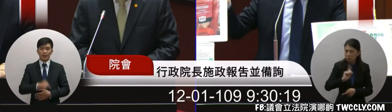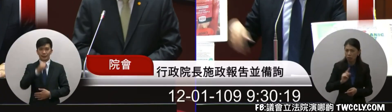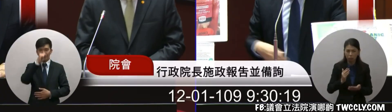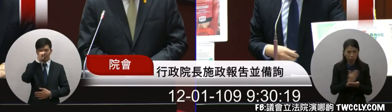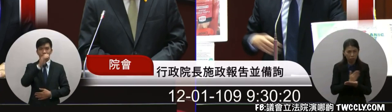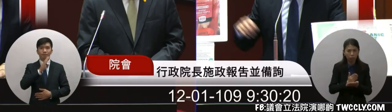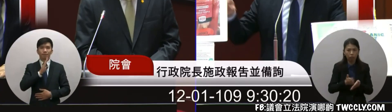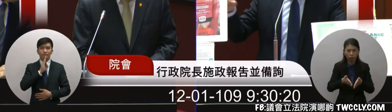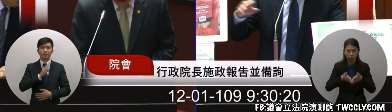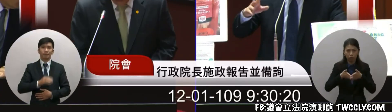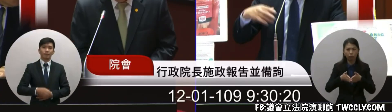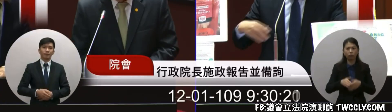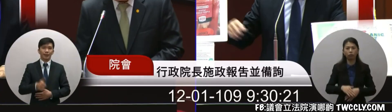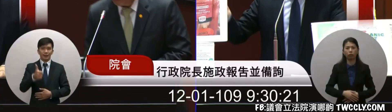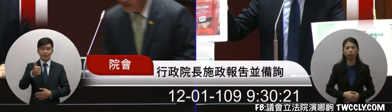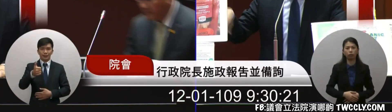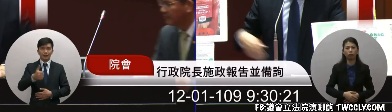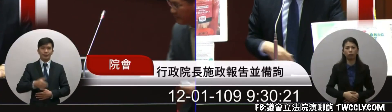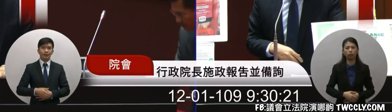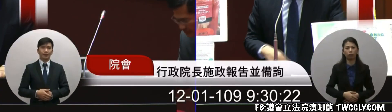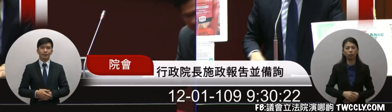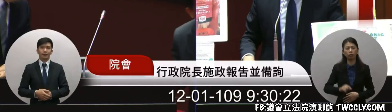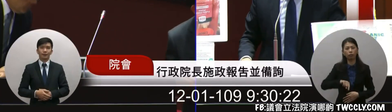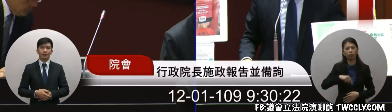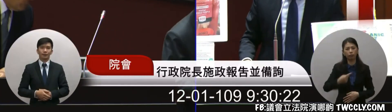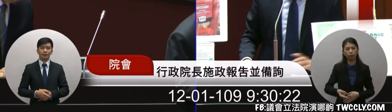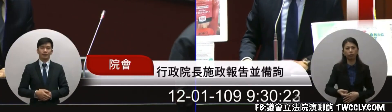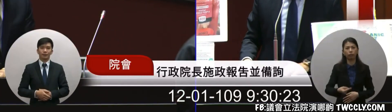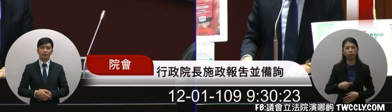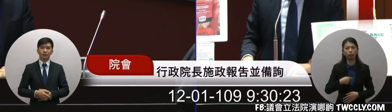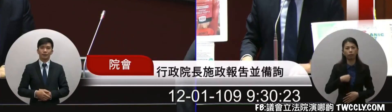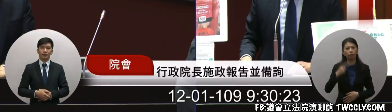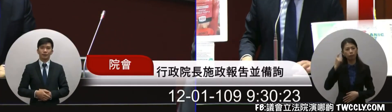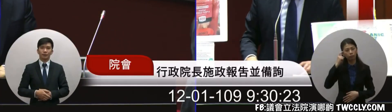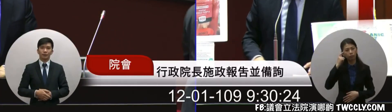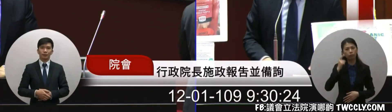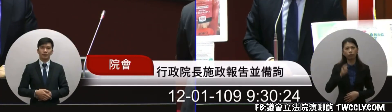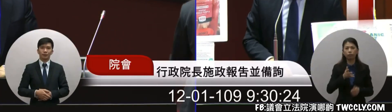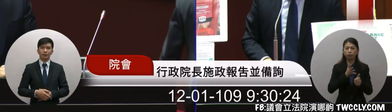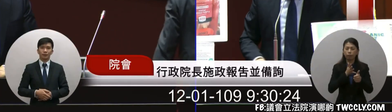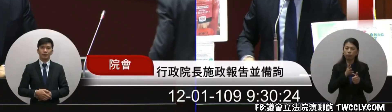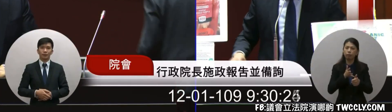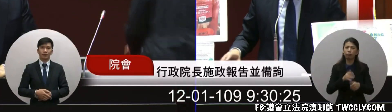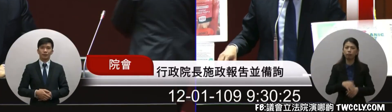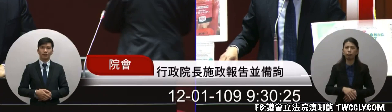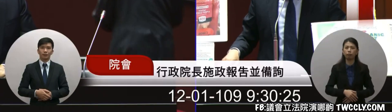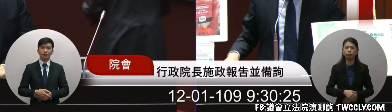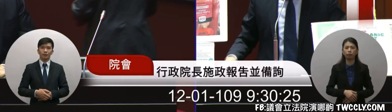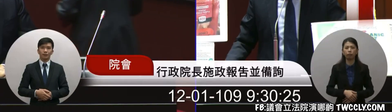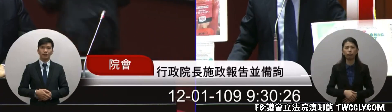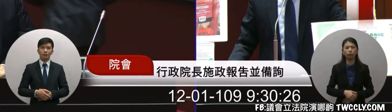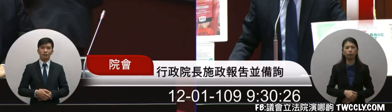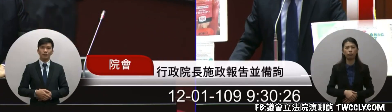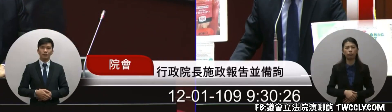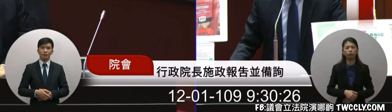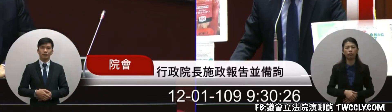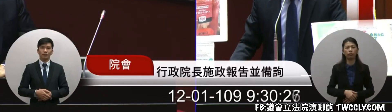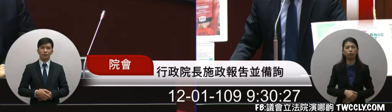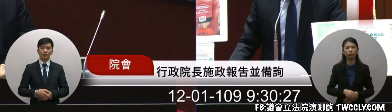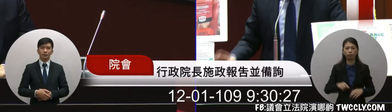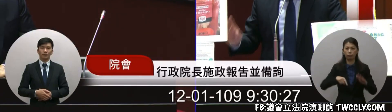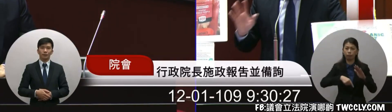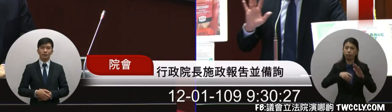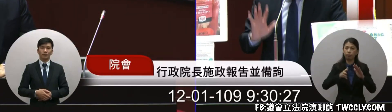我还有一节就是必须就先这样。那再来当然我想也是国人最关切的问题就我们直接往下其实院